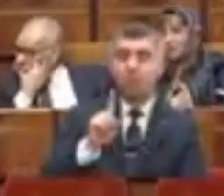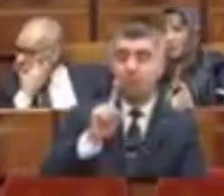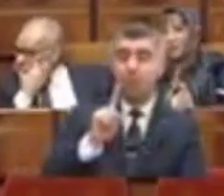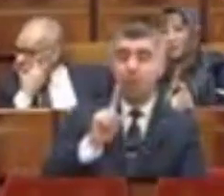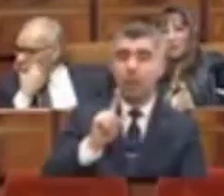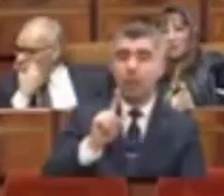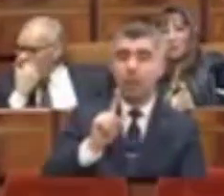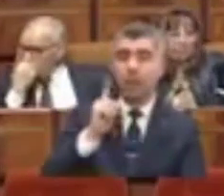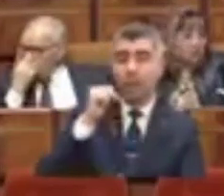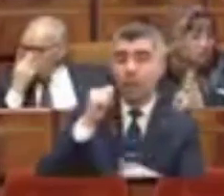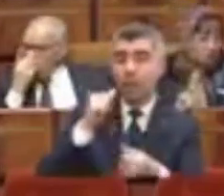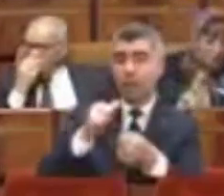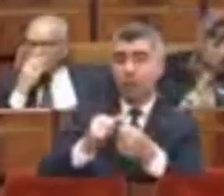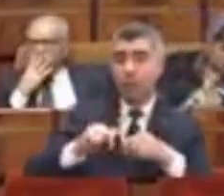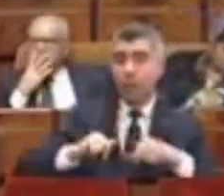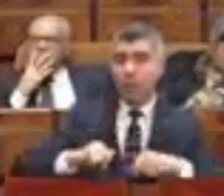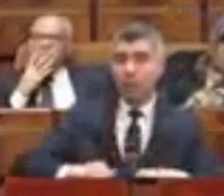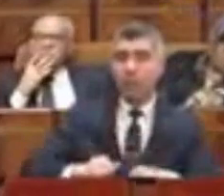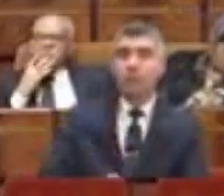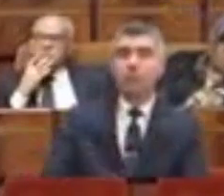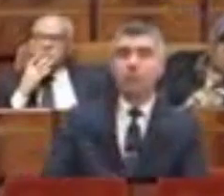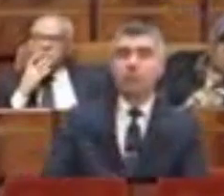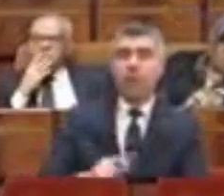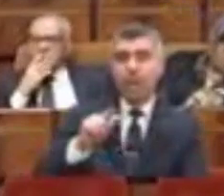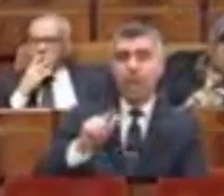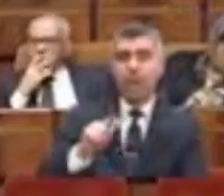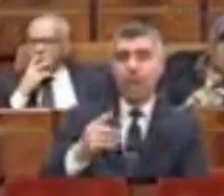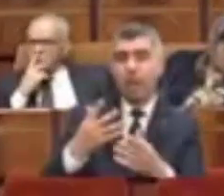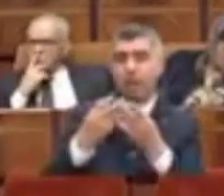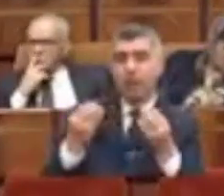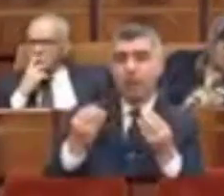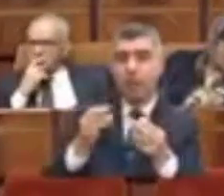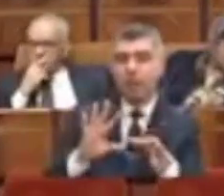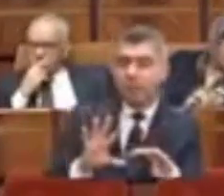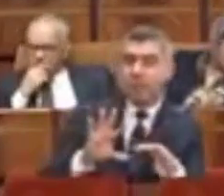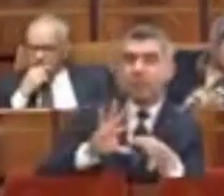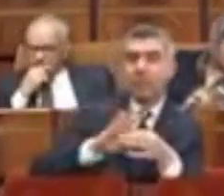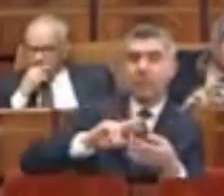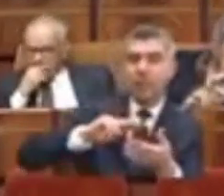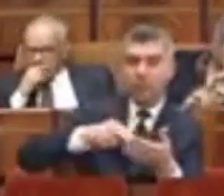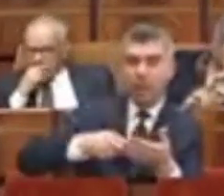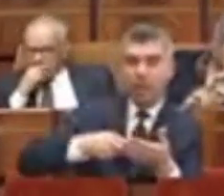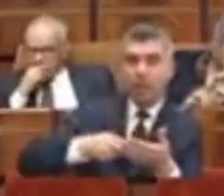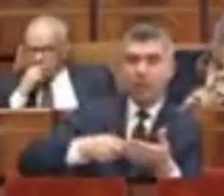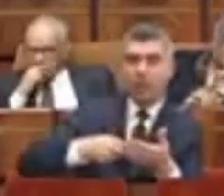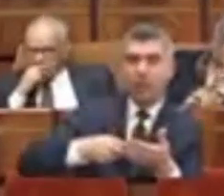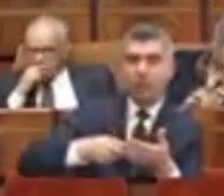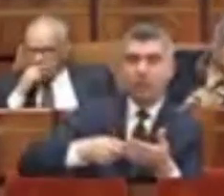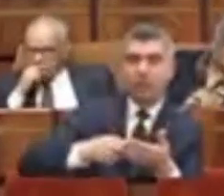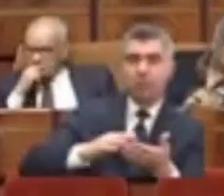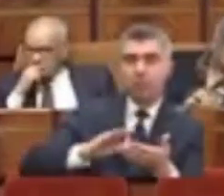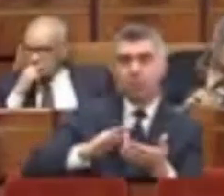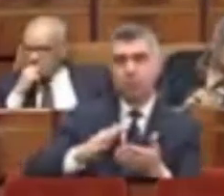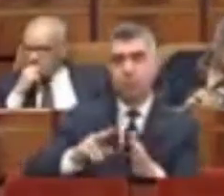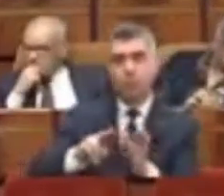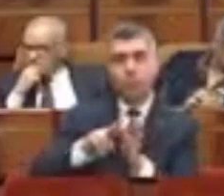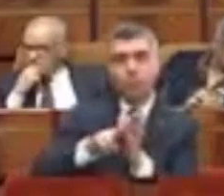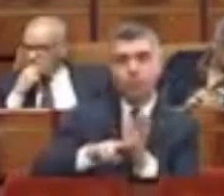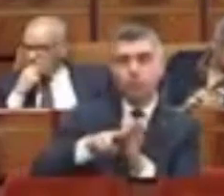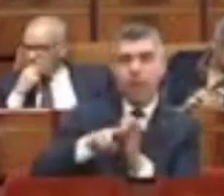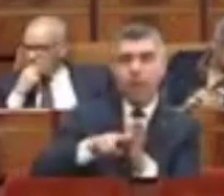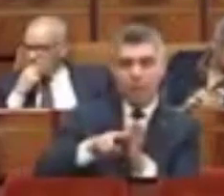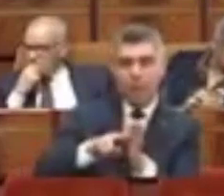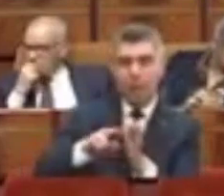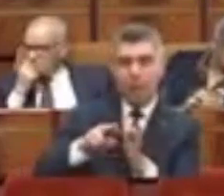ولكن لتذكير السيد الوزير هنالك مجموعة من الاتفاقيات التي تمت ما بين الجهات